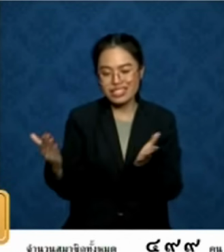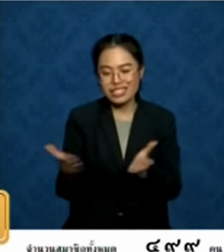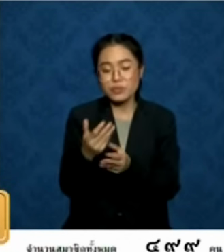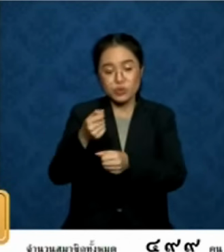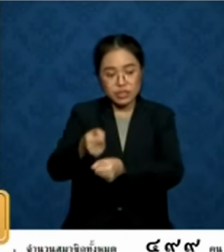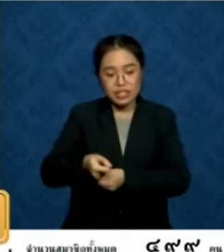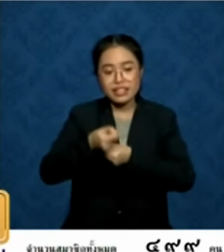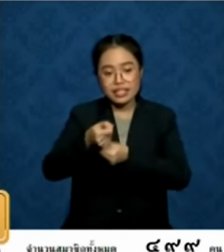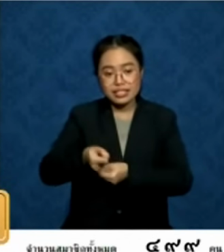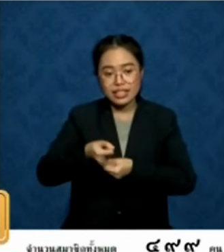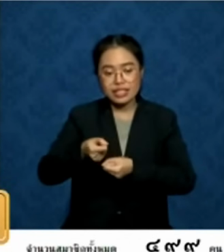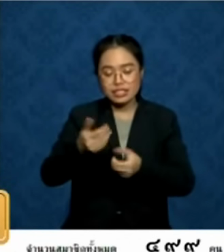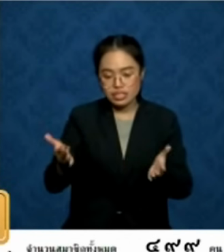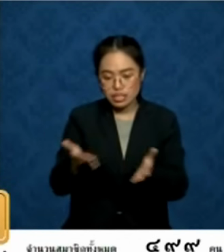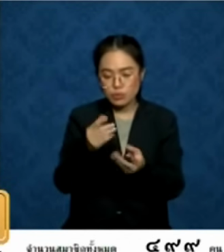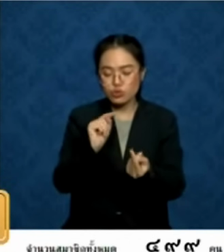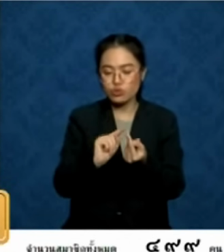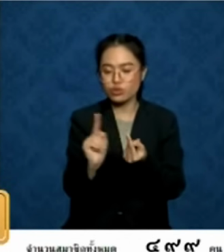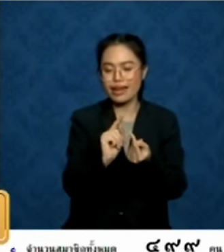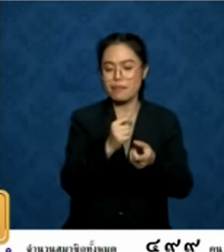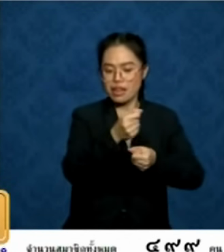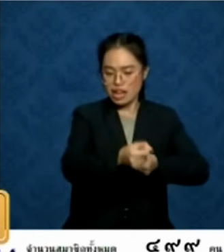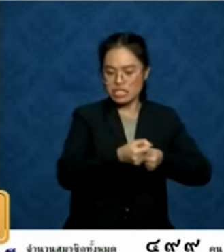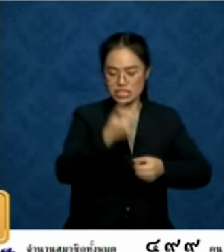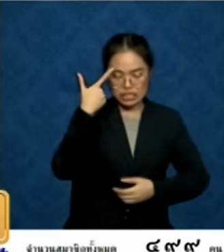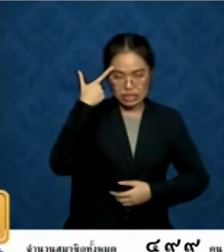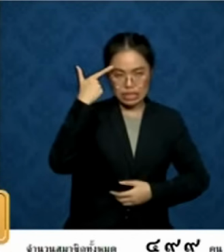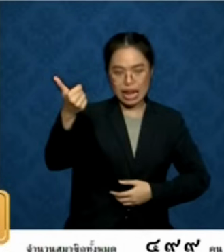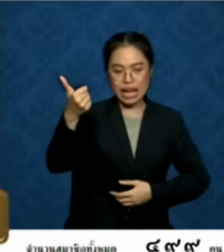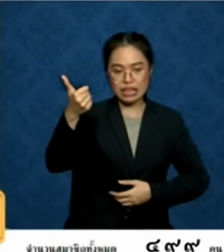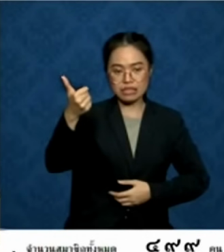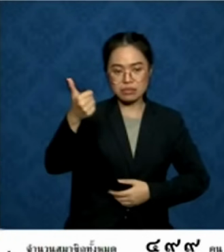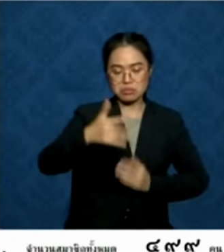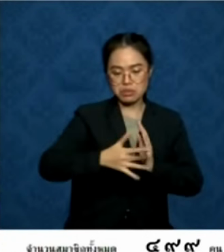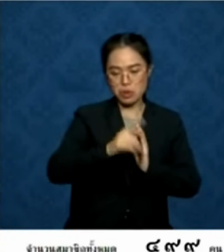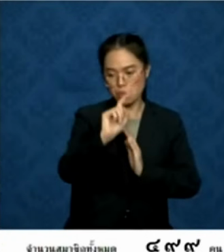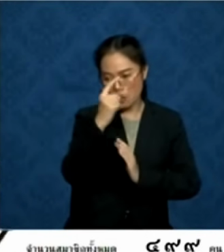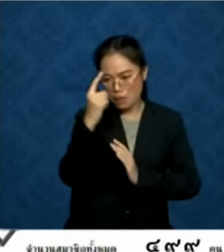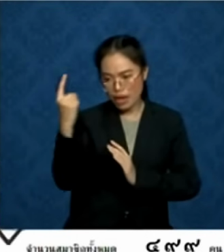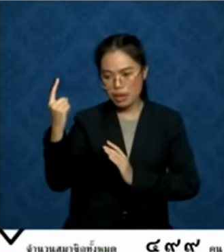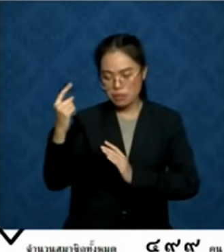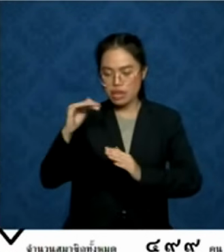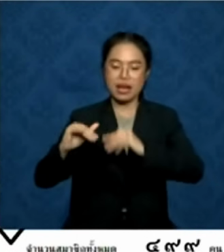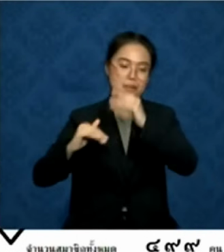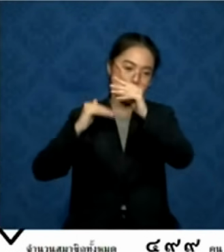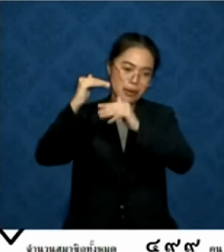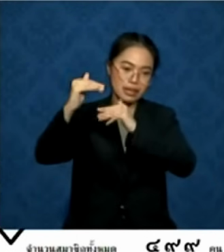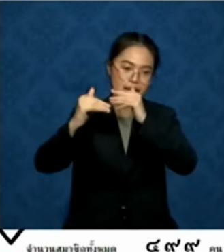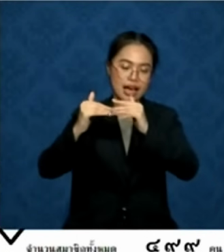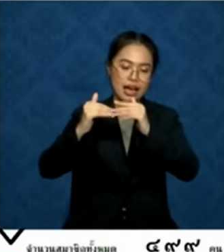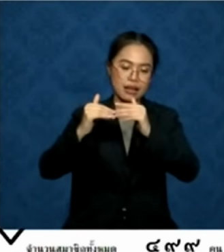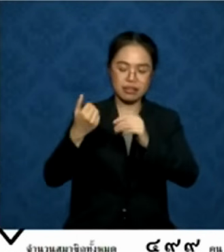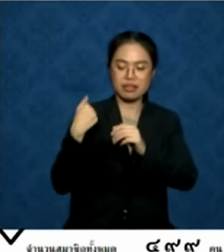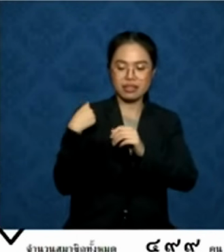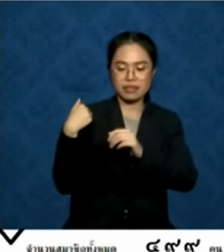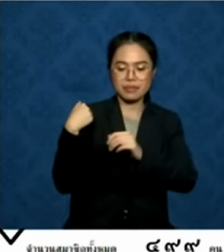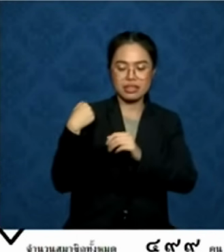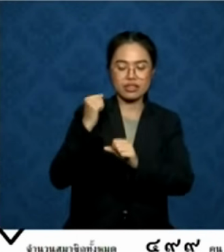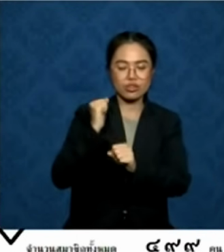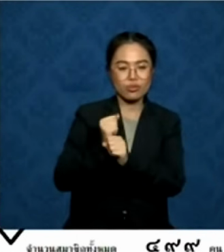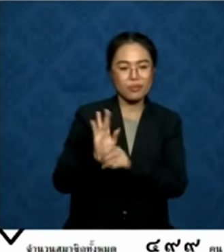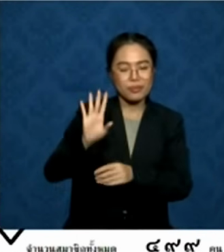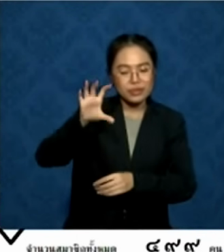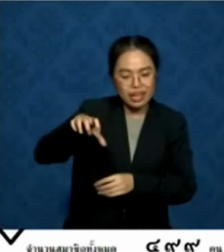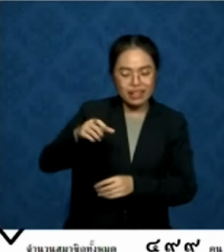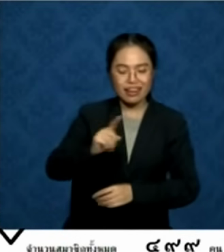หม่ให้เป็นเกษตรกรปราดเปรื่องจำนวนเกษตรกรได้รับการพัฒนาเป็นผู้ประกอบการเกษตร 23,095